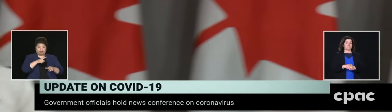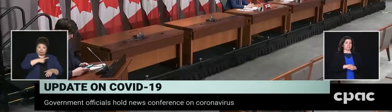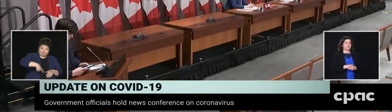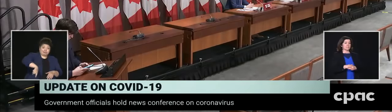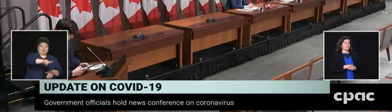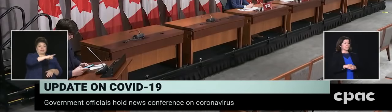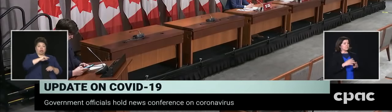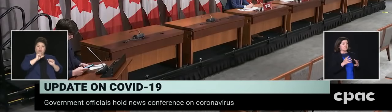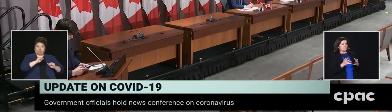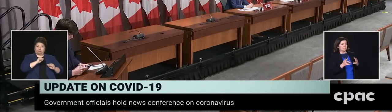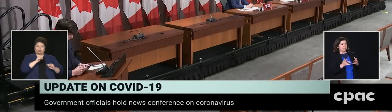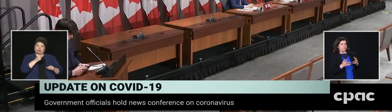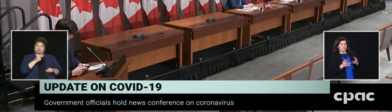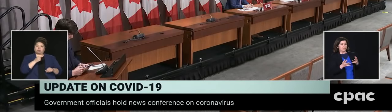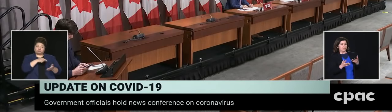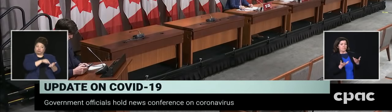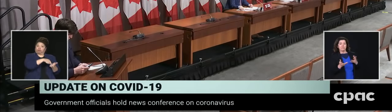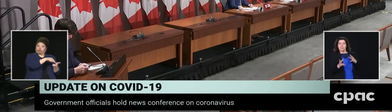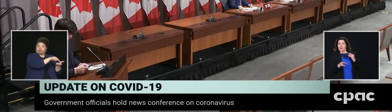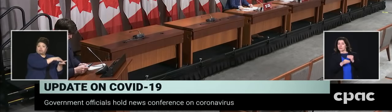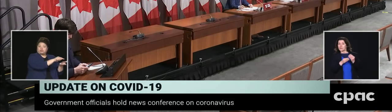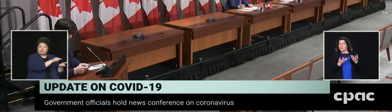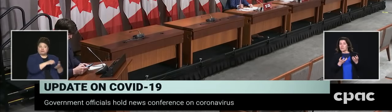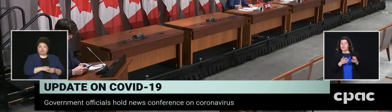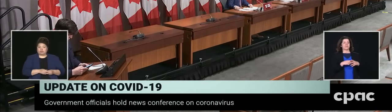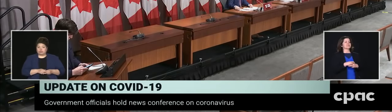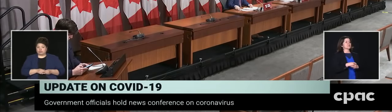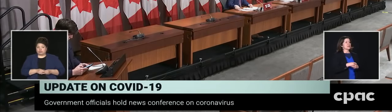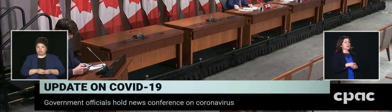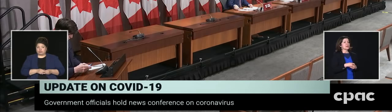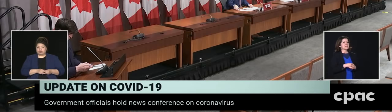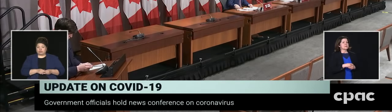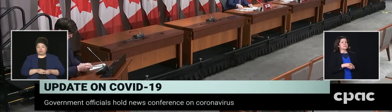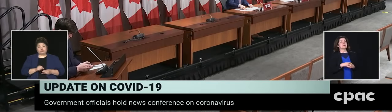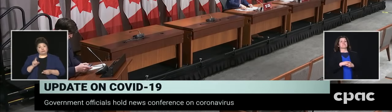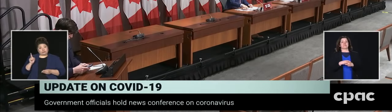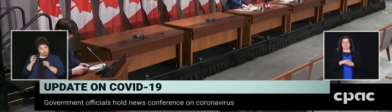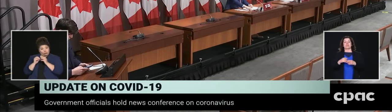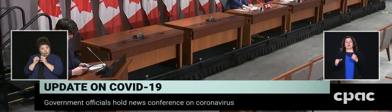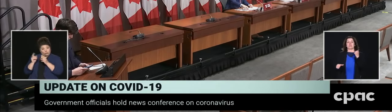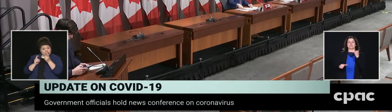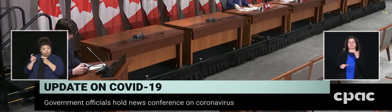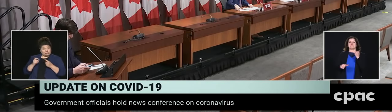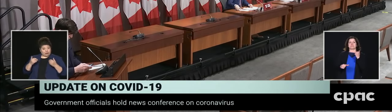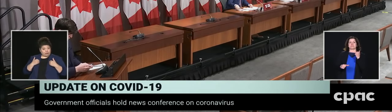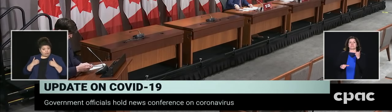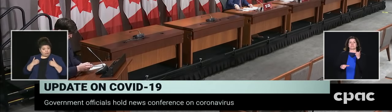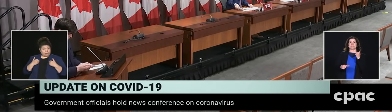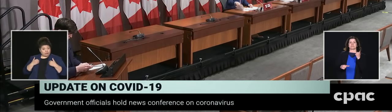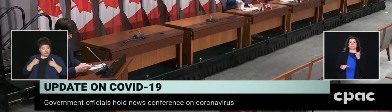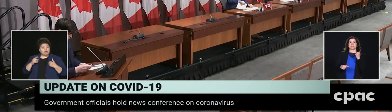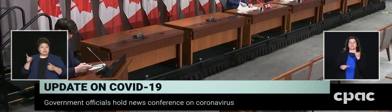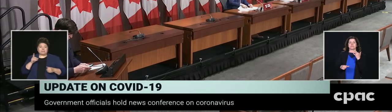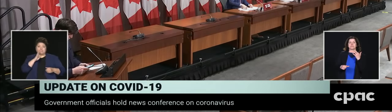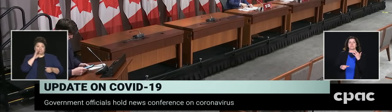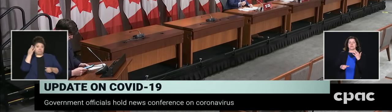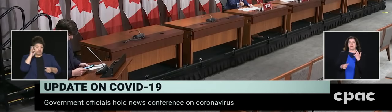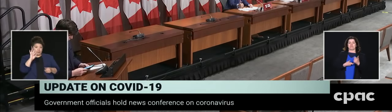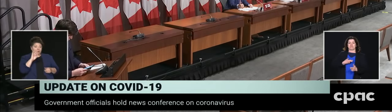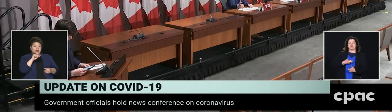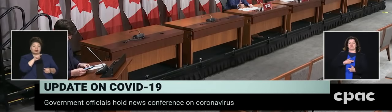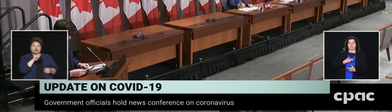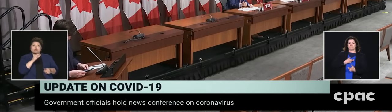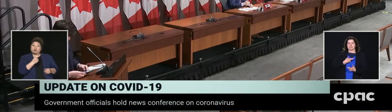Christiane, j'ajouterais que c'est très important de... nous ne savons pas encore l'interaction entre le